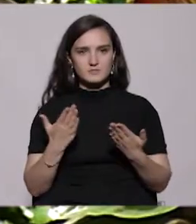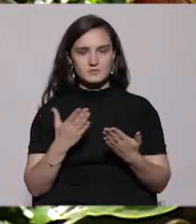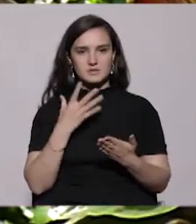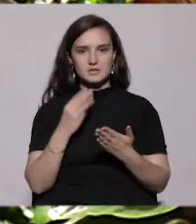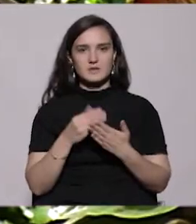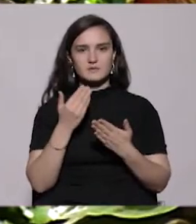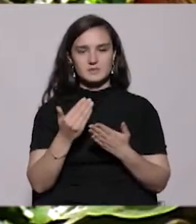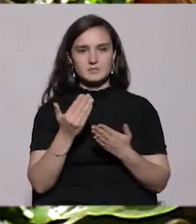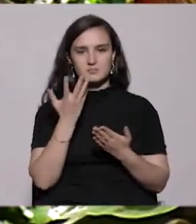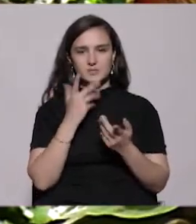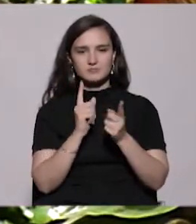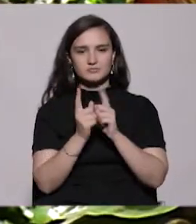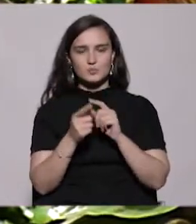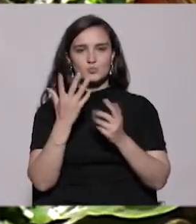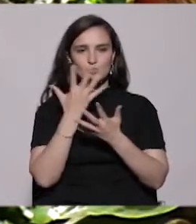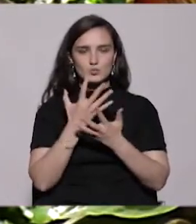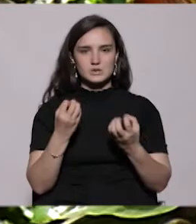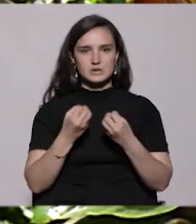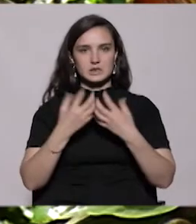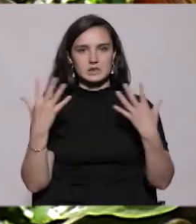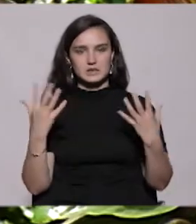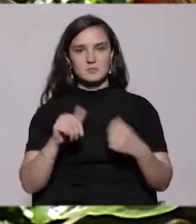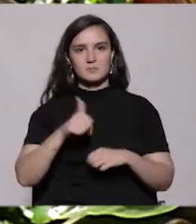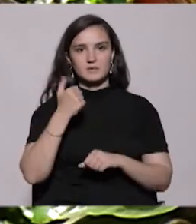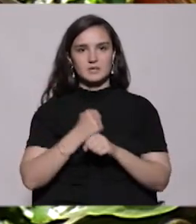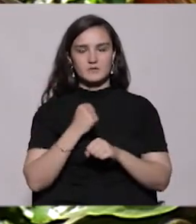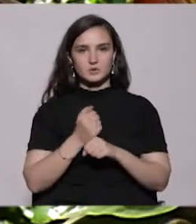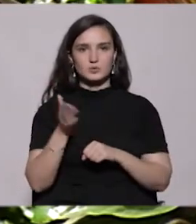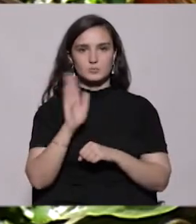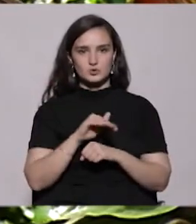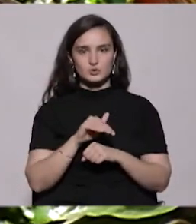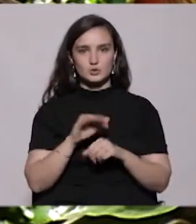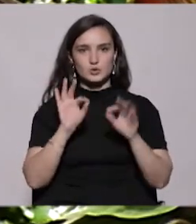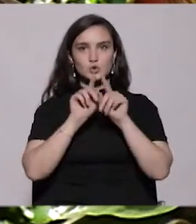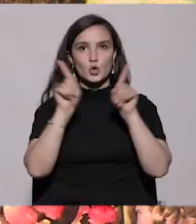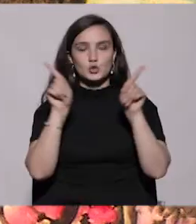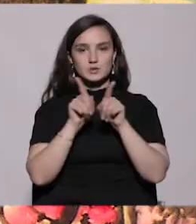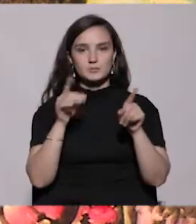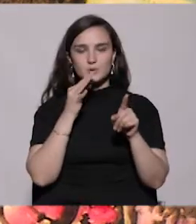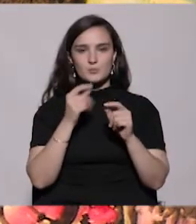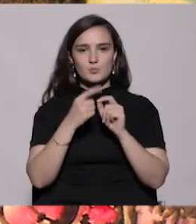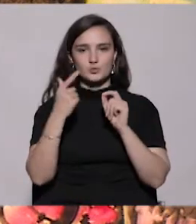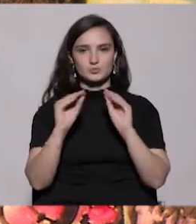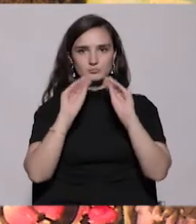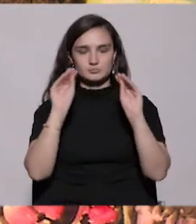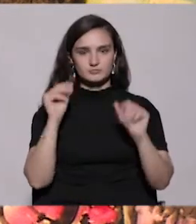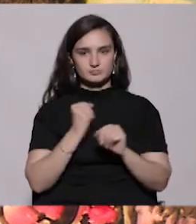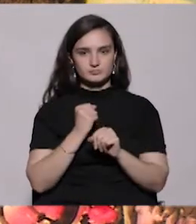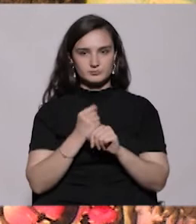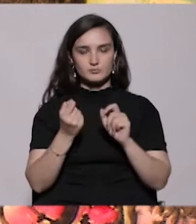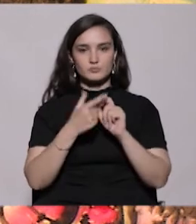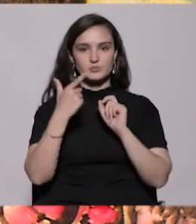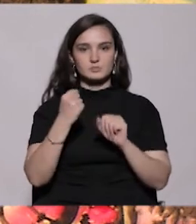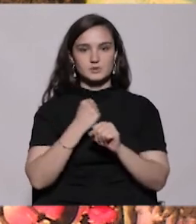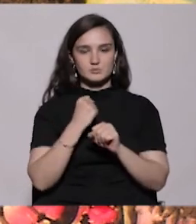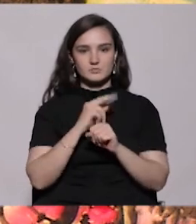თავის გრადაციად, მუქიდან ღიად. ჯერ გავაკეთოთ მოდით ტოტები, რაზეც მერე ფოთლებს დავკიდებთ. ფოთლებს